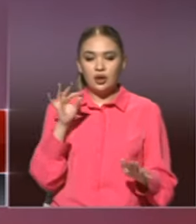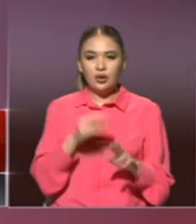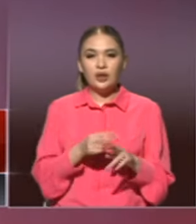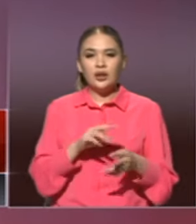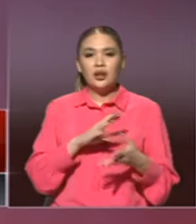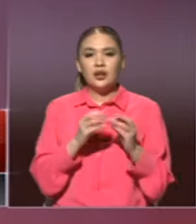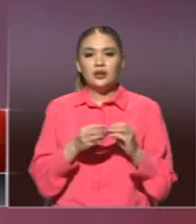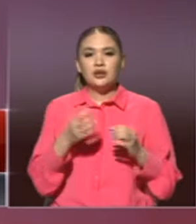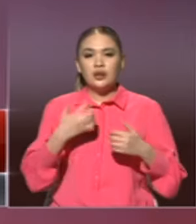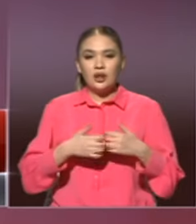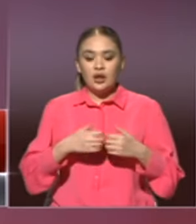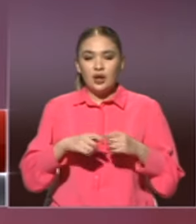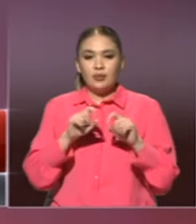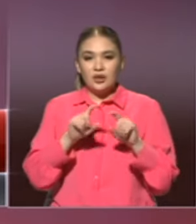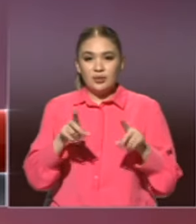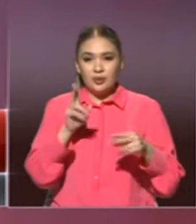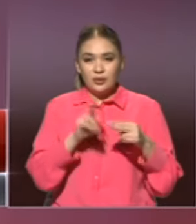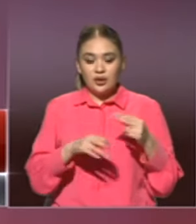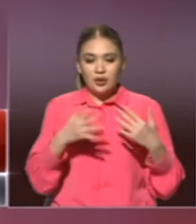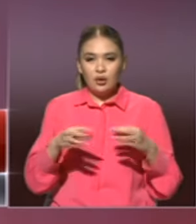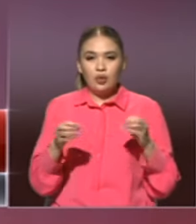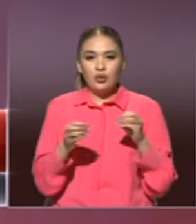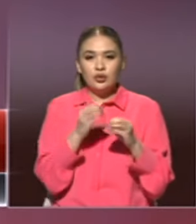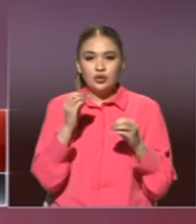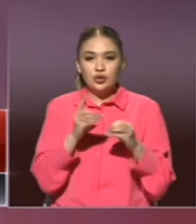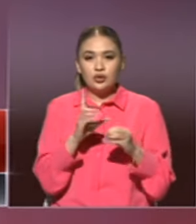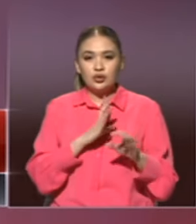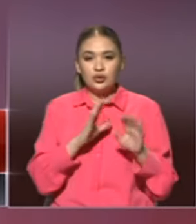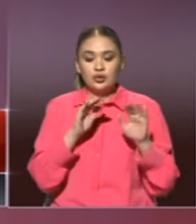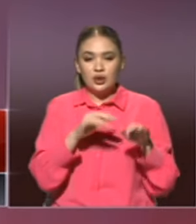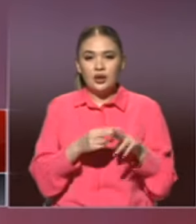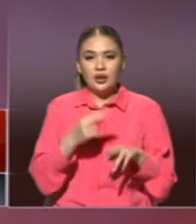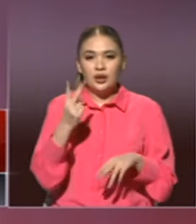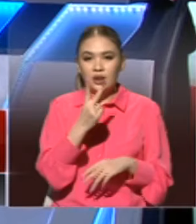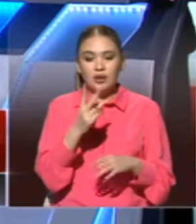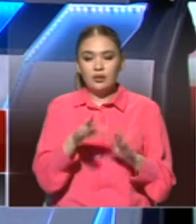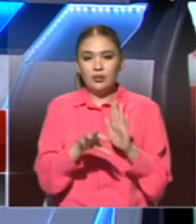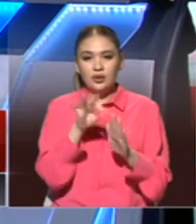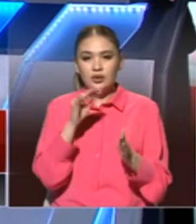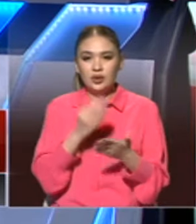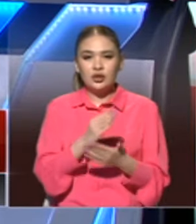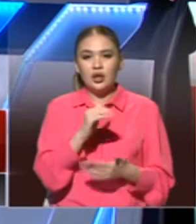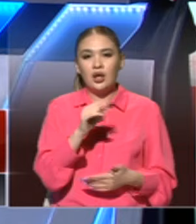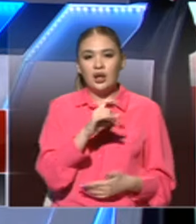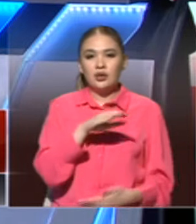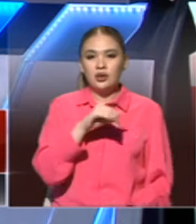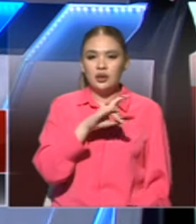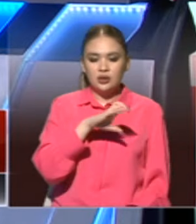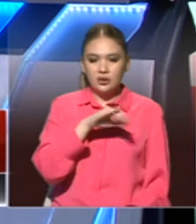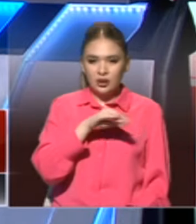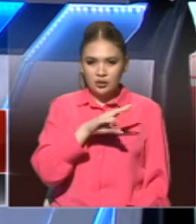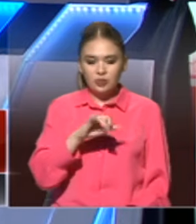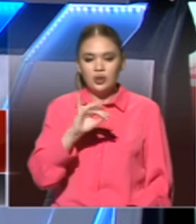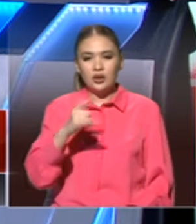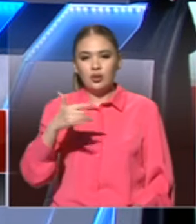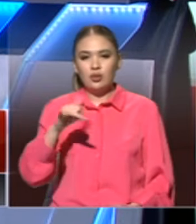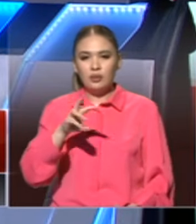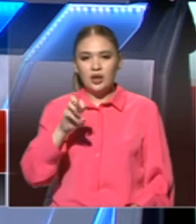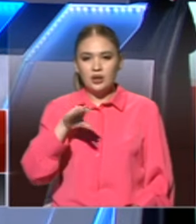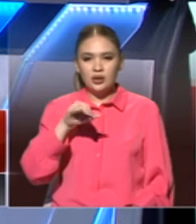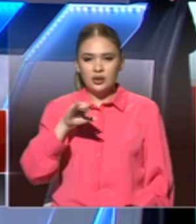мектепті бітіргеннен кейін оқушыларда 10-шы сыныпқа келу үшін өзі екі бағдар тұрады. Біреуі жаратылыстану бағыты, екіншісі қоғамдық гуманитарлық